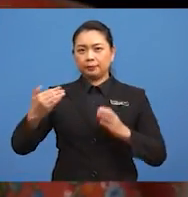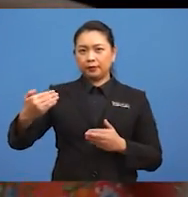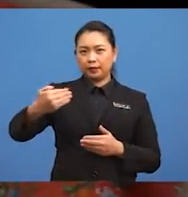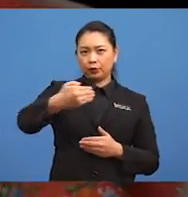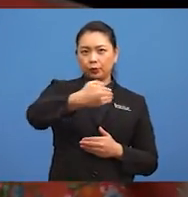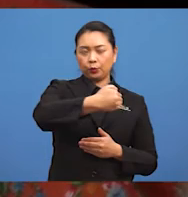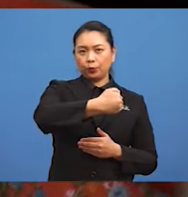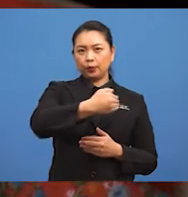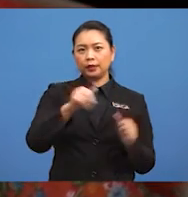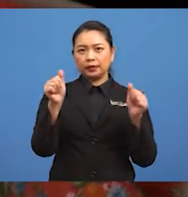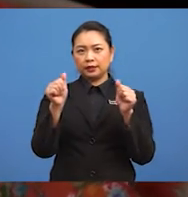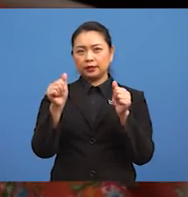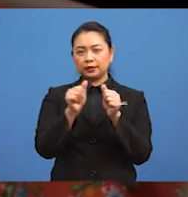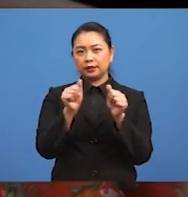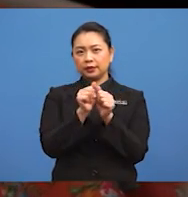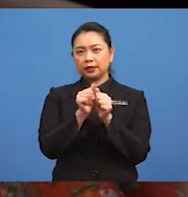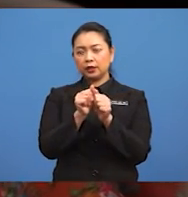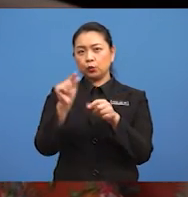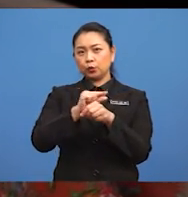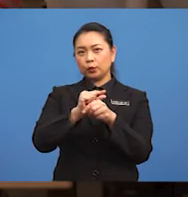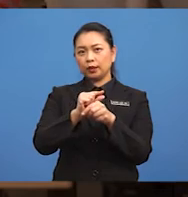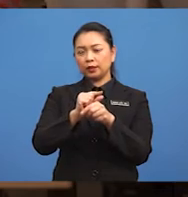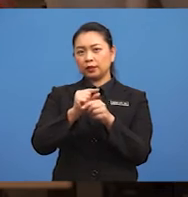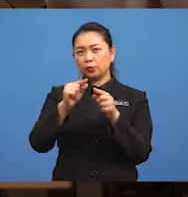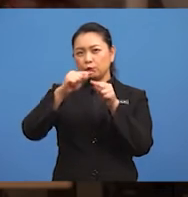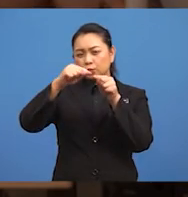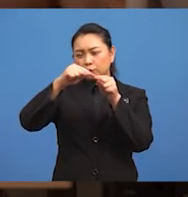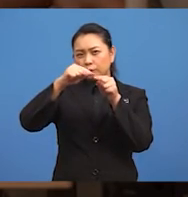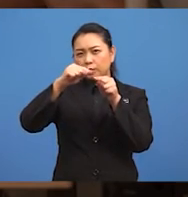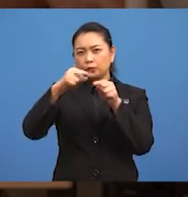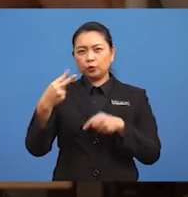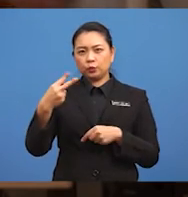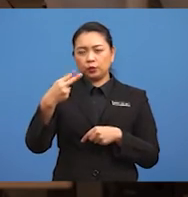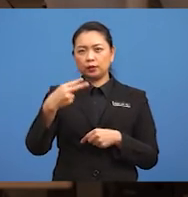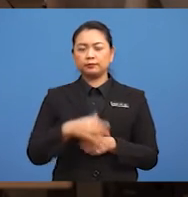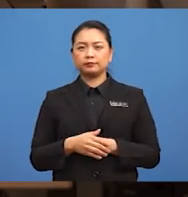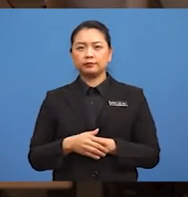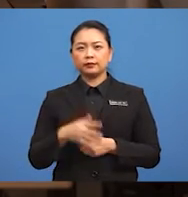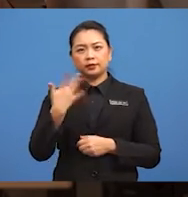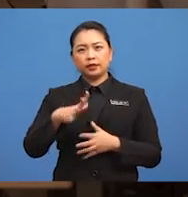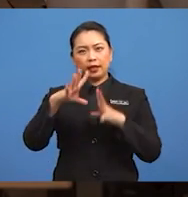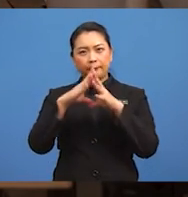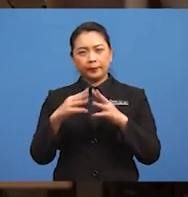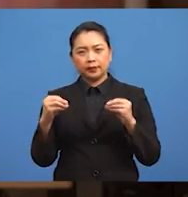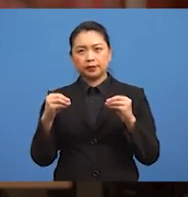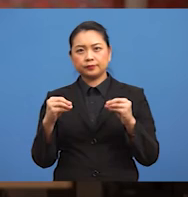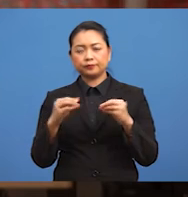dengan menggunakan hujung gunting. telah habis